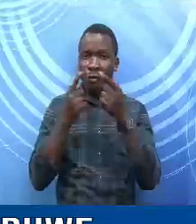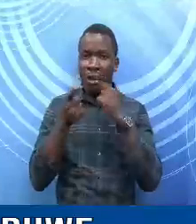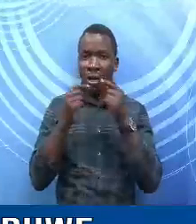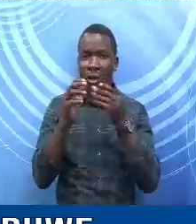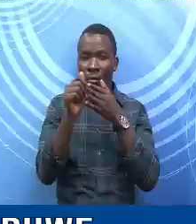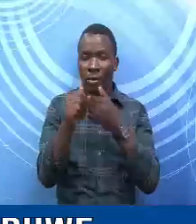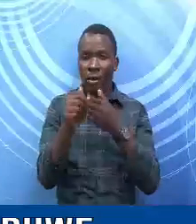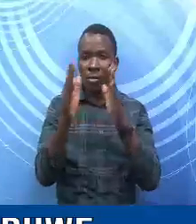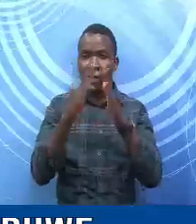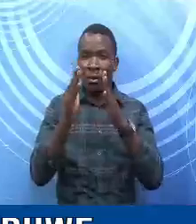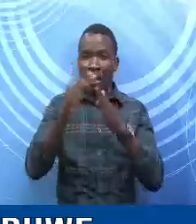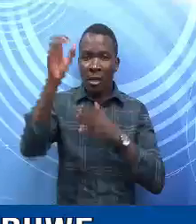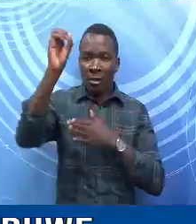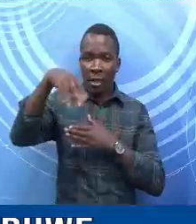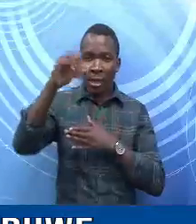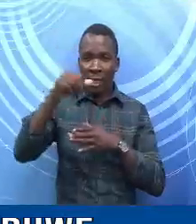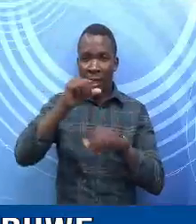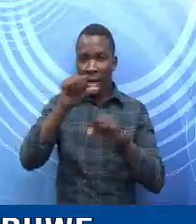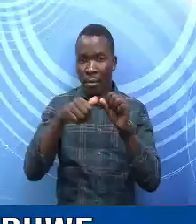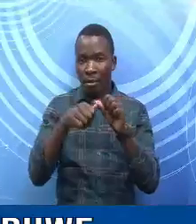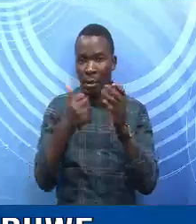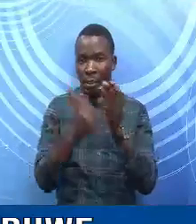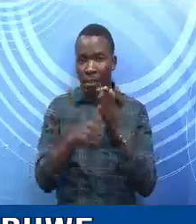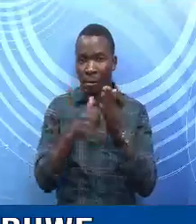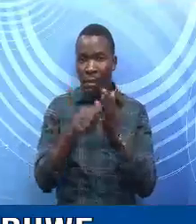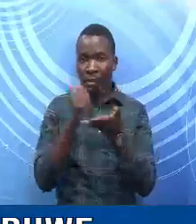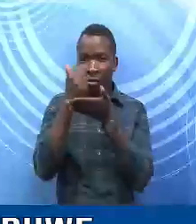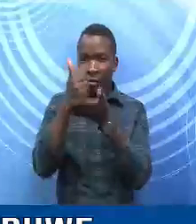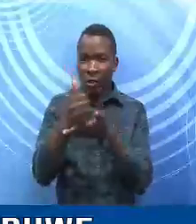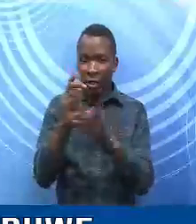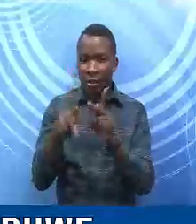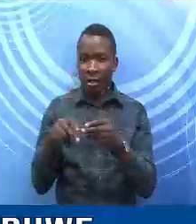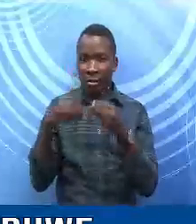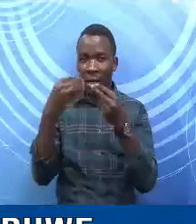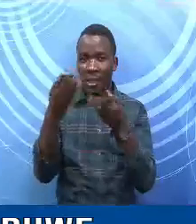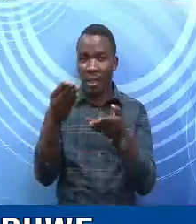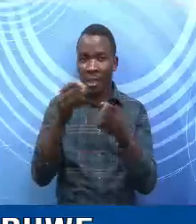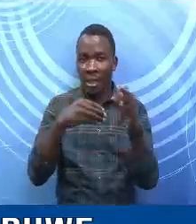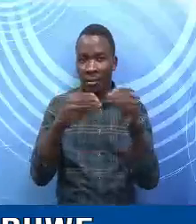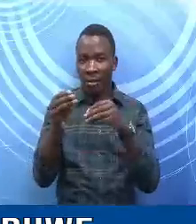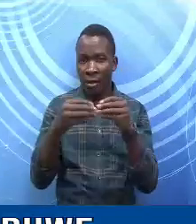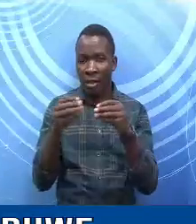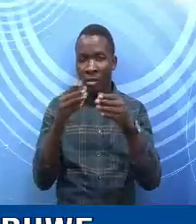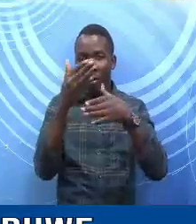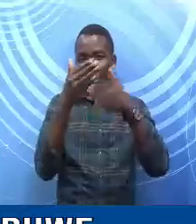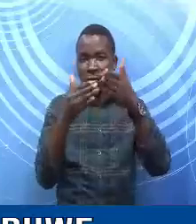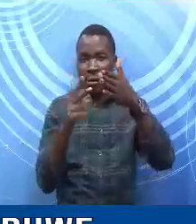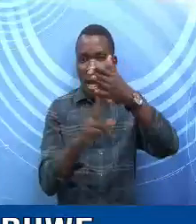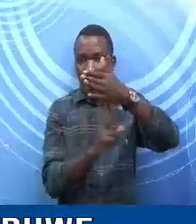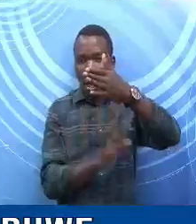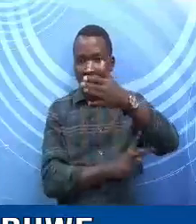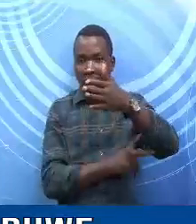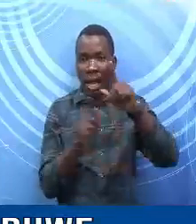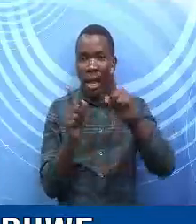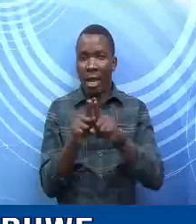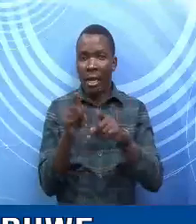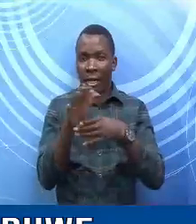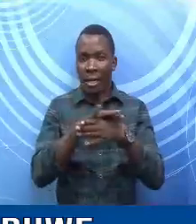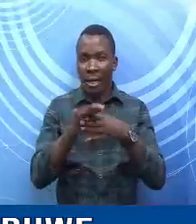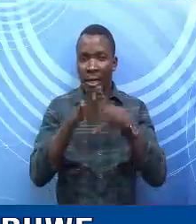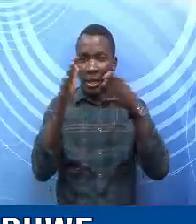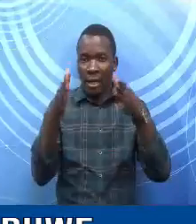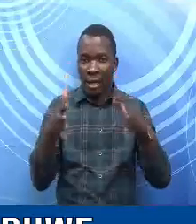wa Kigali kuri iki kibazo kugira ngo twumve icyo bagiye gufasha abantu batanze ibikoresho muri iki kiraro, ndetse na rwiyemeza mirimo ubwaremera kugira